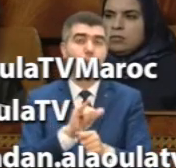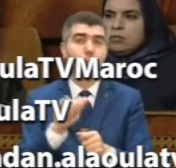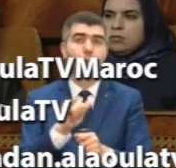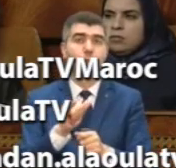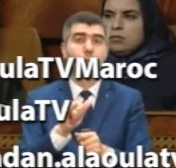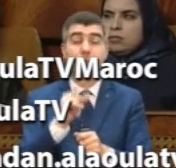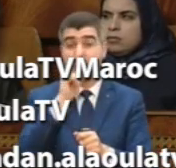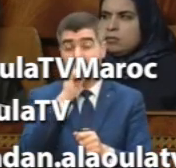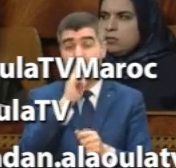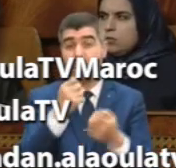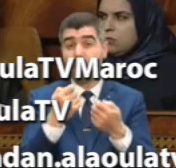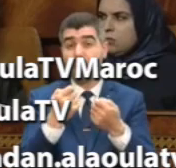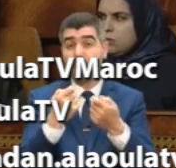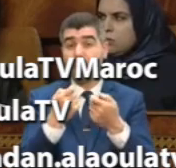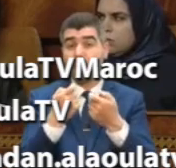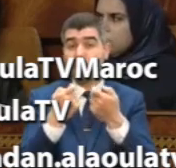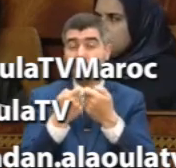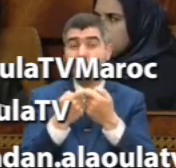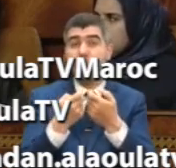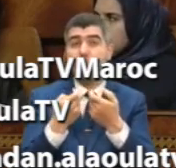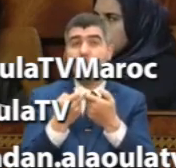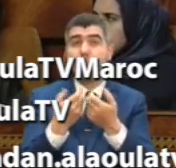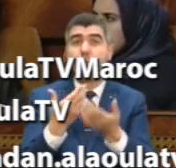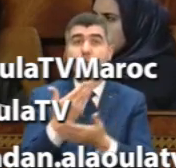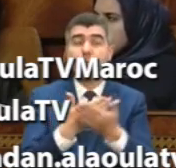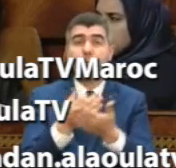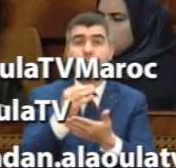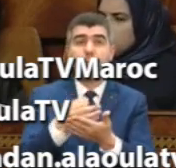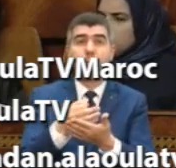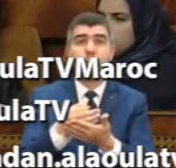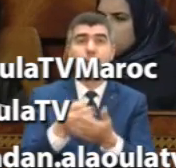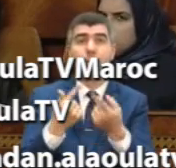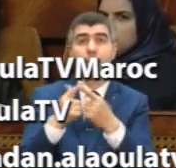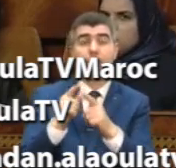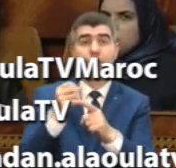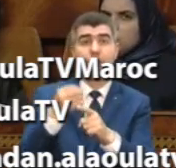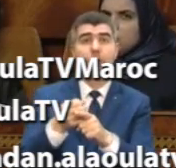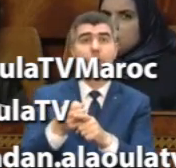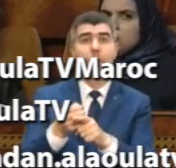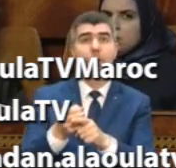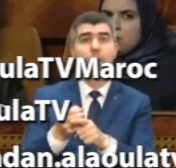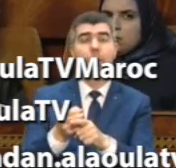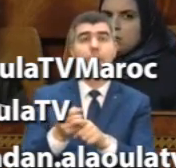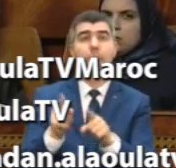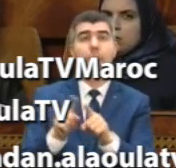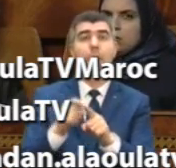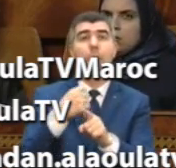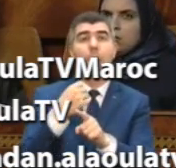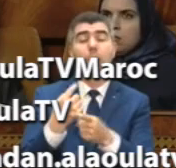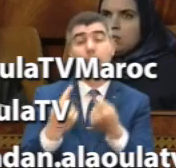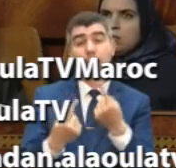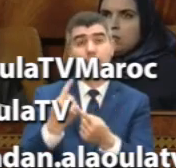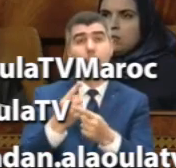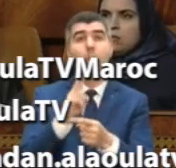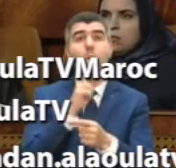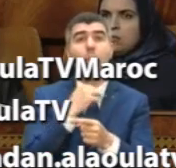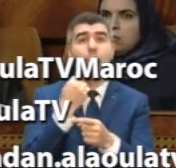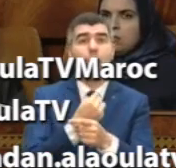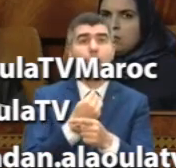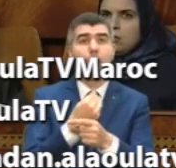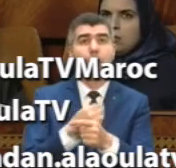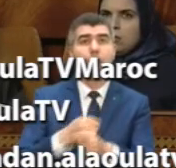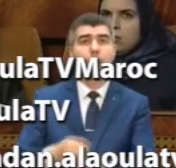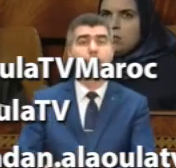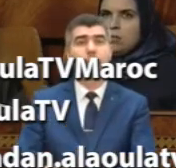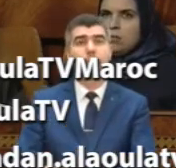صراع وكتصرفوا فيها الاختلافات والاختلالات ديالكم داخل الحزب. كنطالبوكم سيدة الوزيرة وكنطالبوا من خلالكم الحكومه. سيدة الرئيسة، الوقت الله